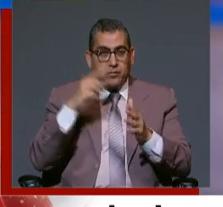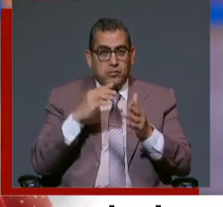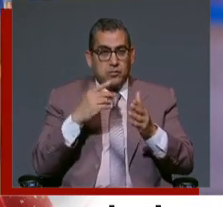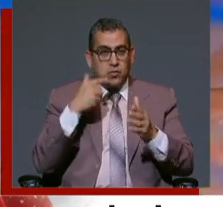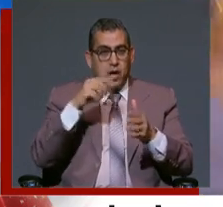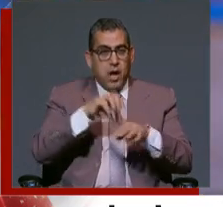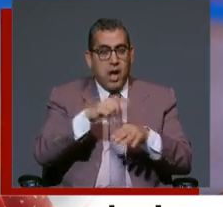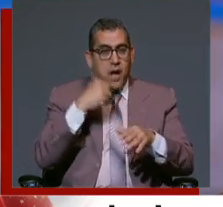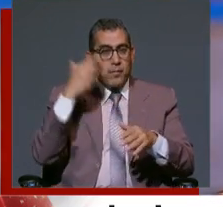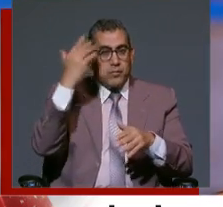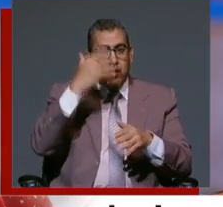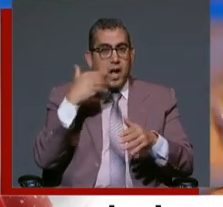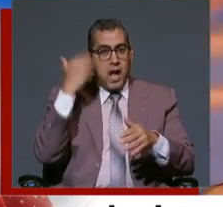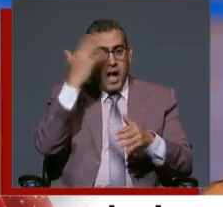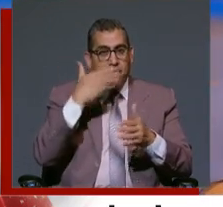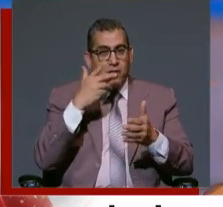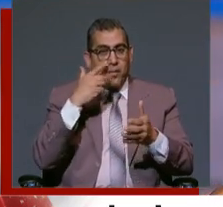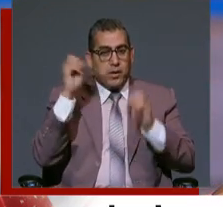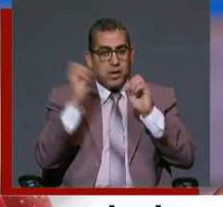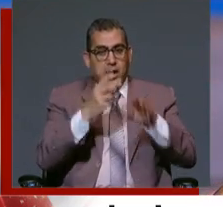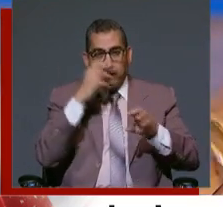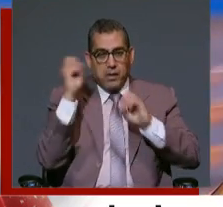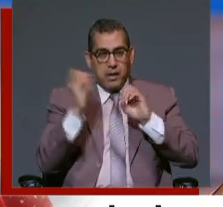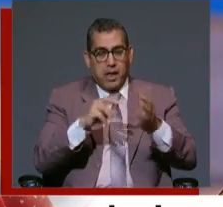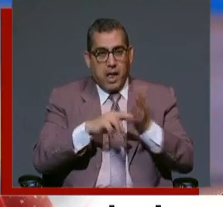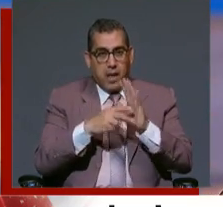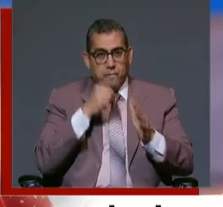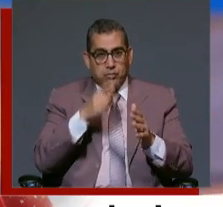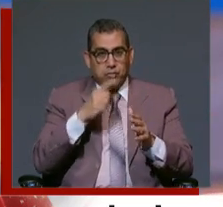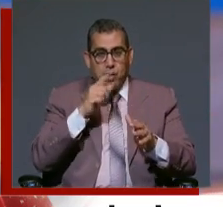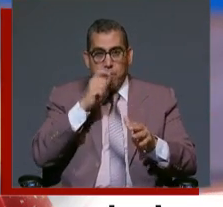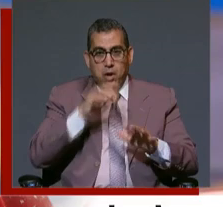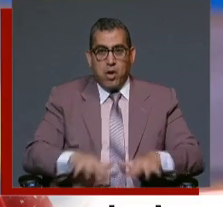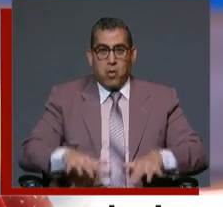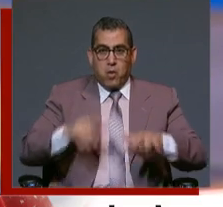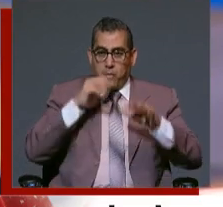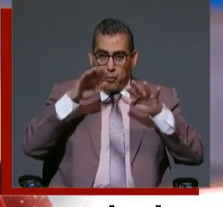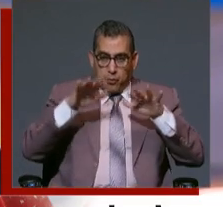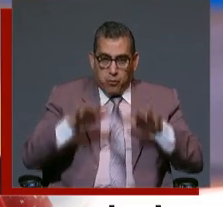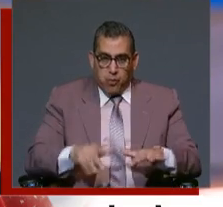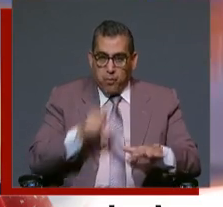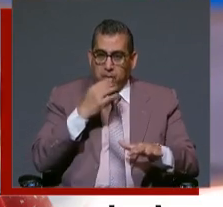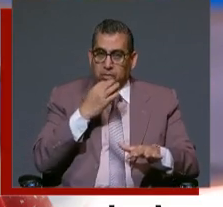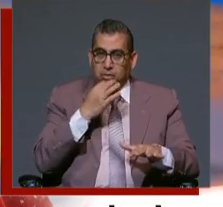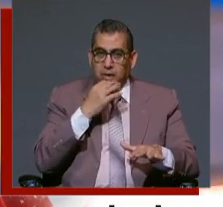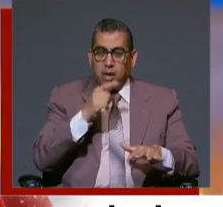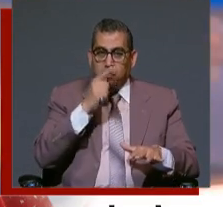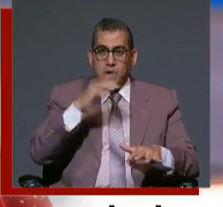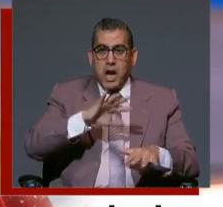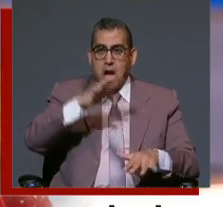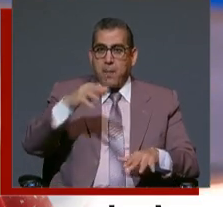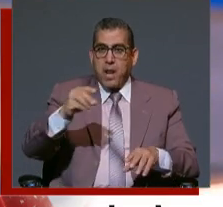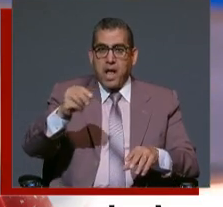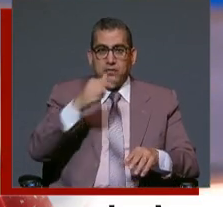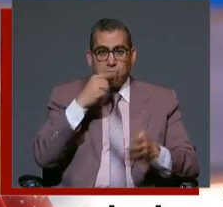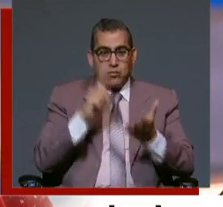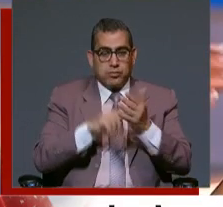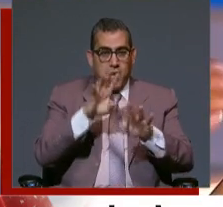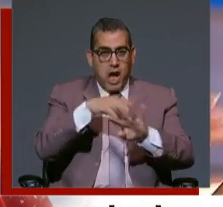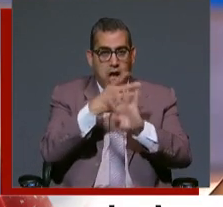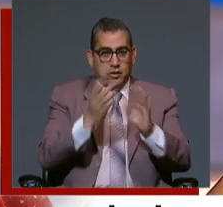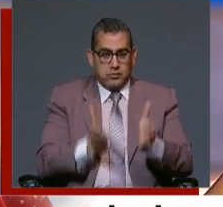والأضرار، موضوعات الكوارث البيئية، فيضانات، الجفاف وما إلى آخره والتصحر، هتبقى موجودة على أجندة